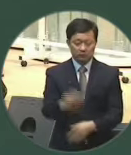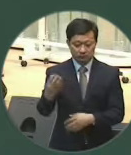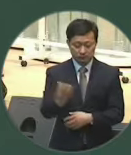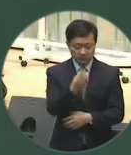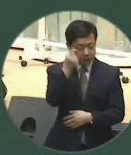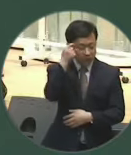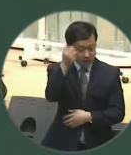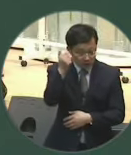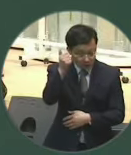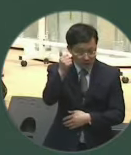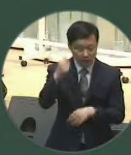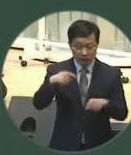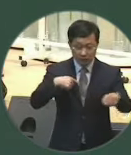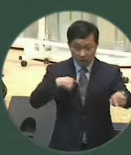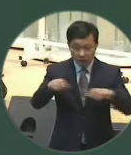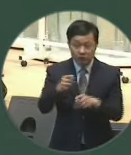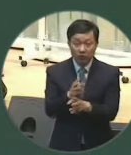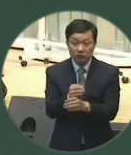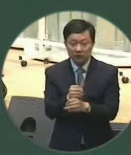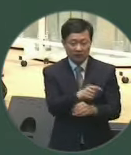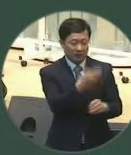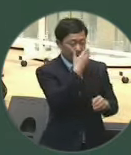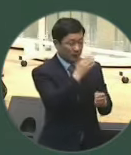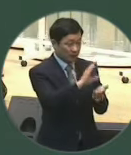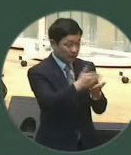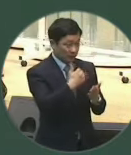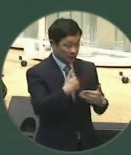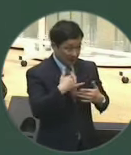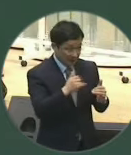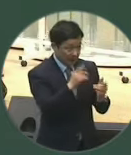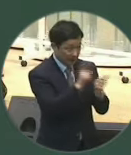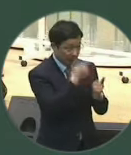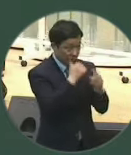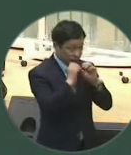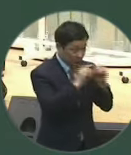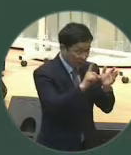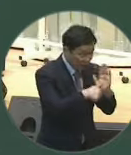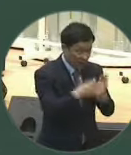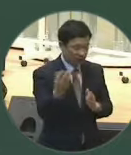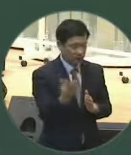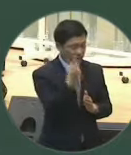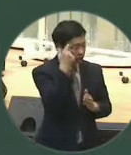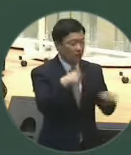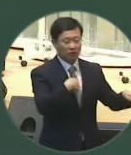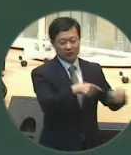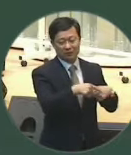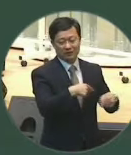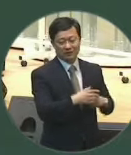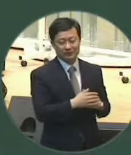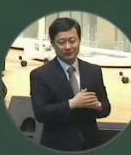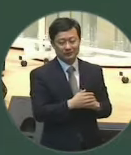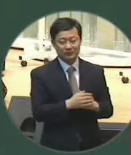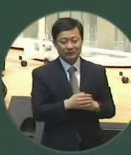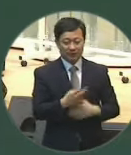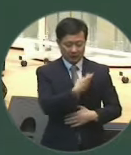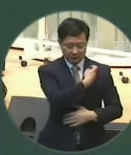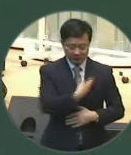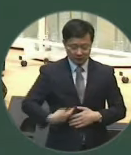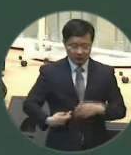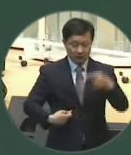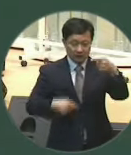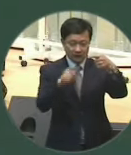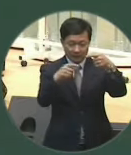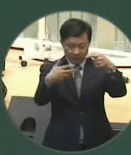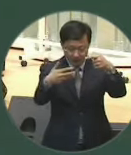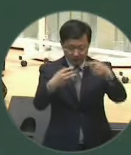역사는 그때만 일어나요. And the Holy Spirit works only at that time. 그걸 보고 예수님께서 오직 성령이